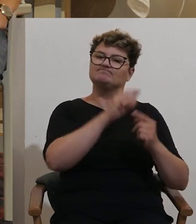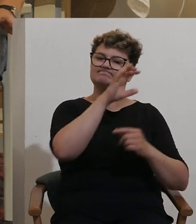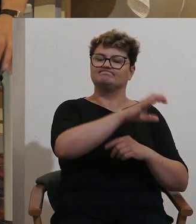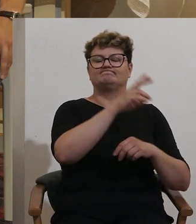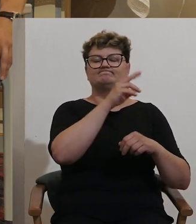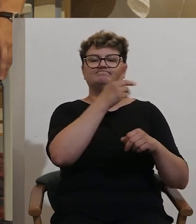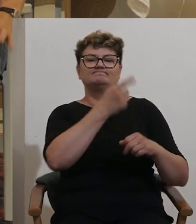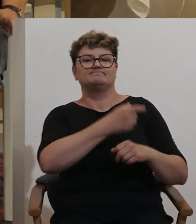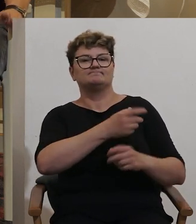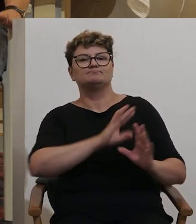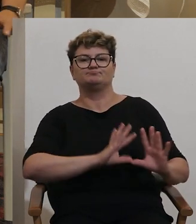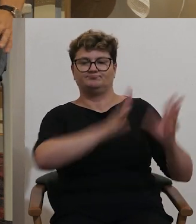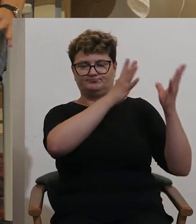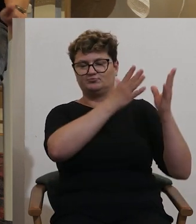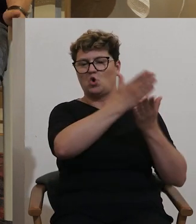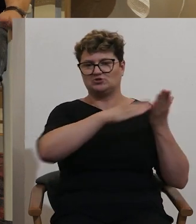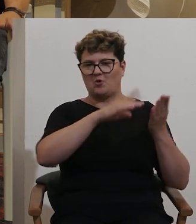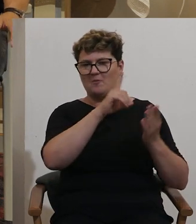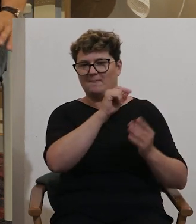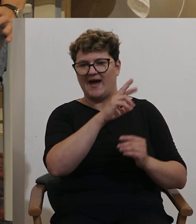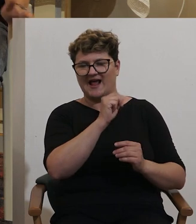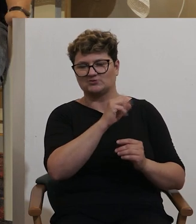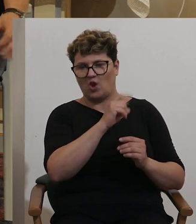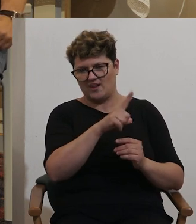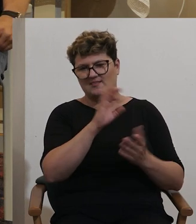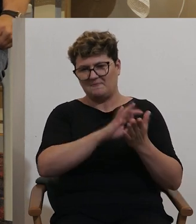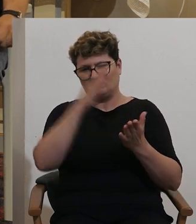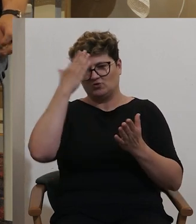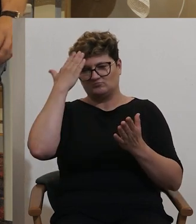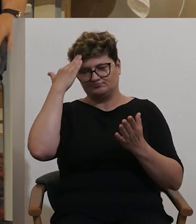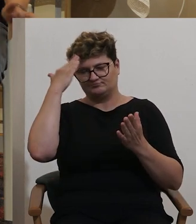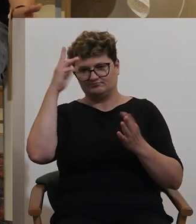powstańczym z oddziału Parasola. Na pewno Państwo słyszeliście o tej